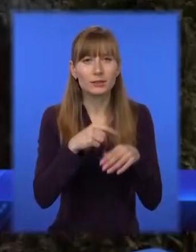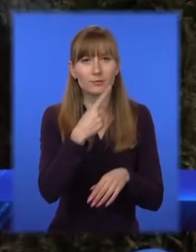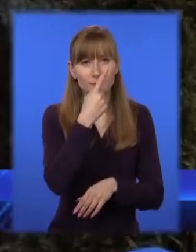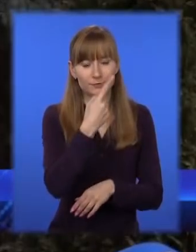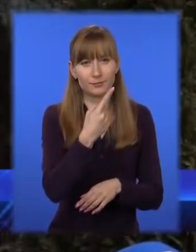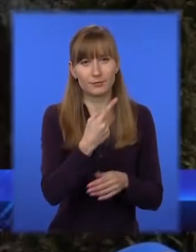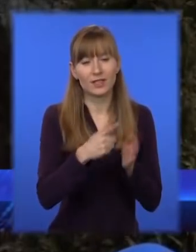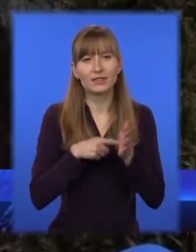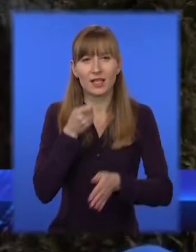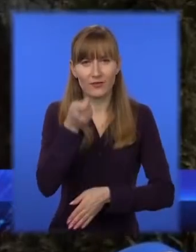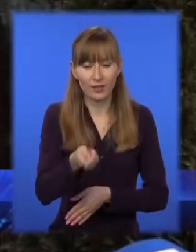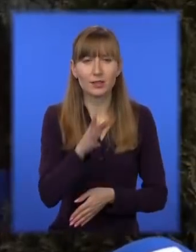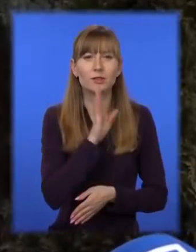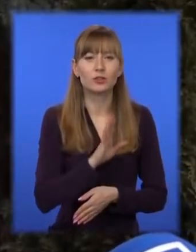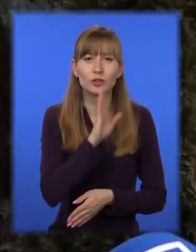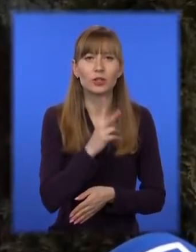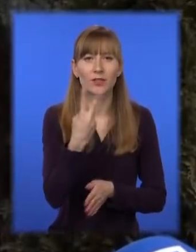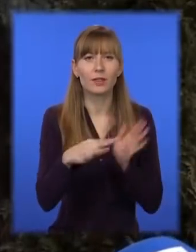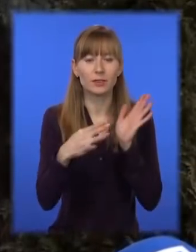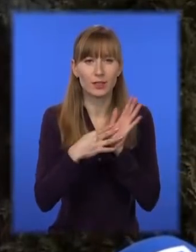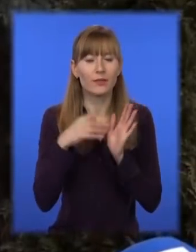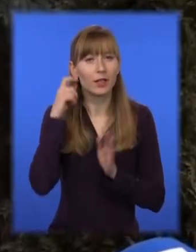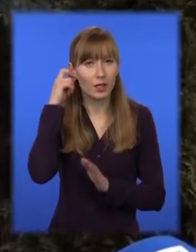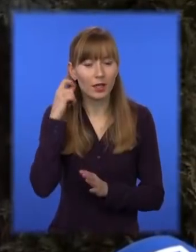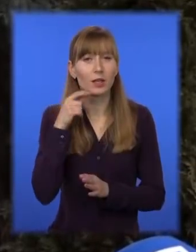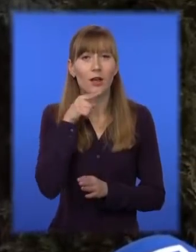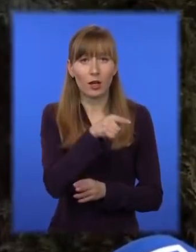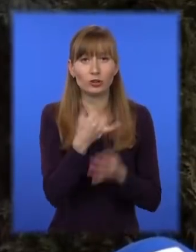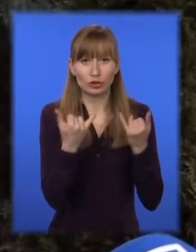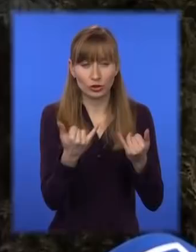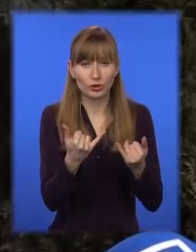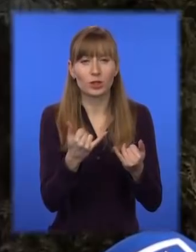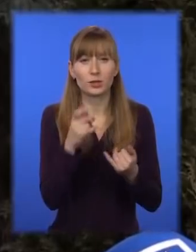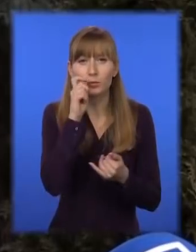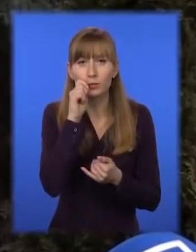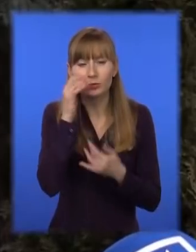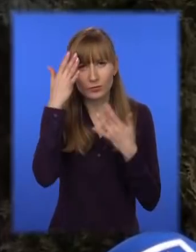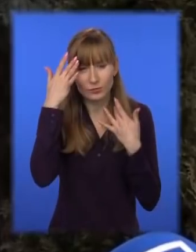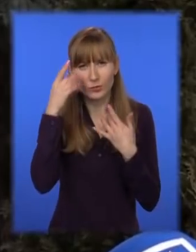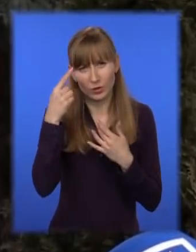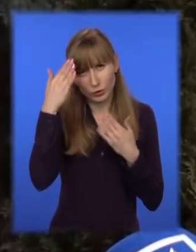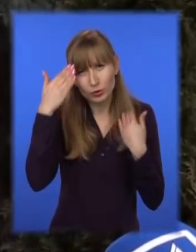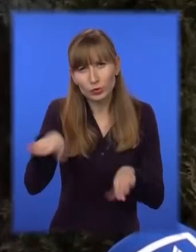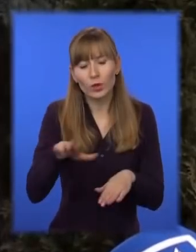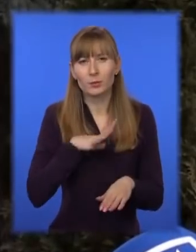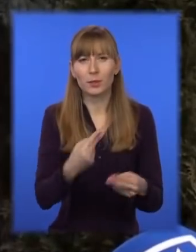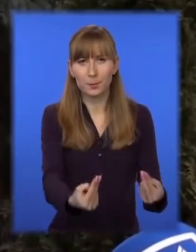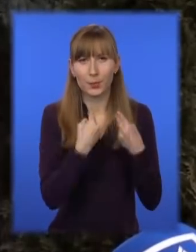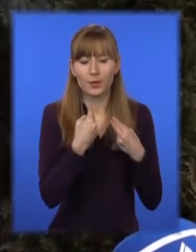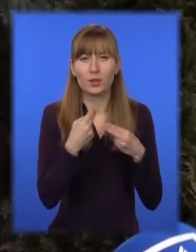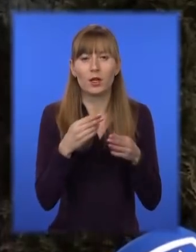поліції звернулася 29-річна жінка з заявою про те, що щойно невідомий чоловік викрав в неї з рук